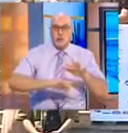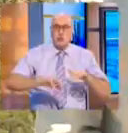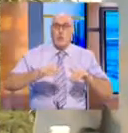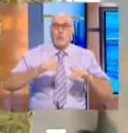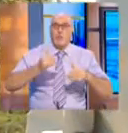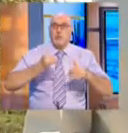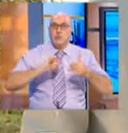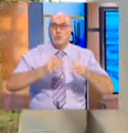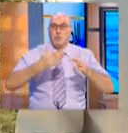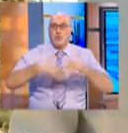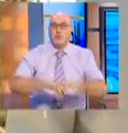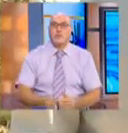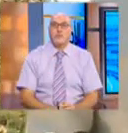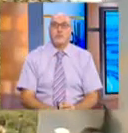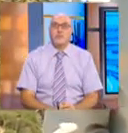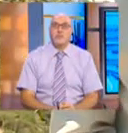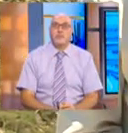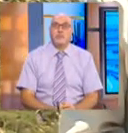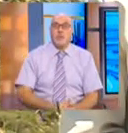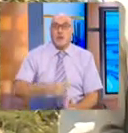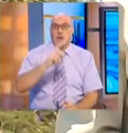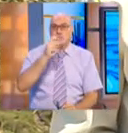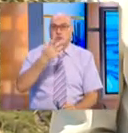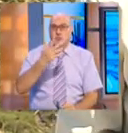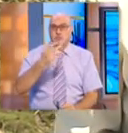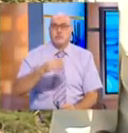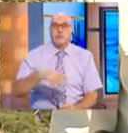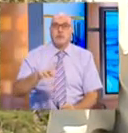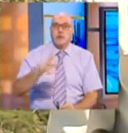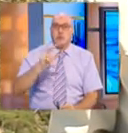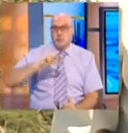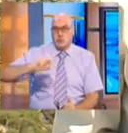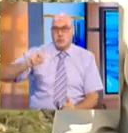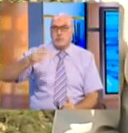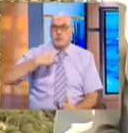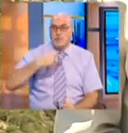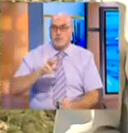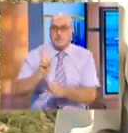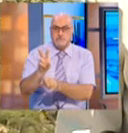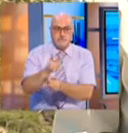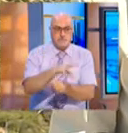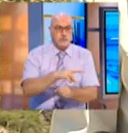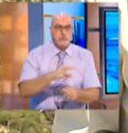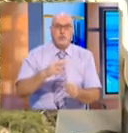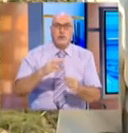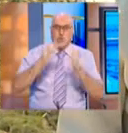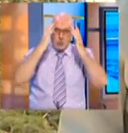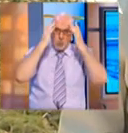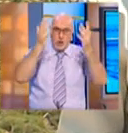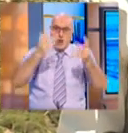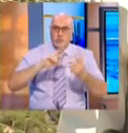الظروف. نظمت الجمعية السياحية لأجيال المستقبل جولة سياحية نسبة